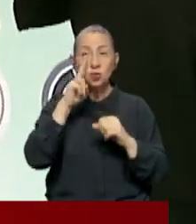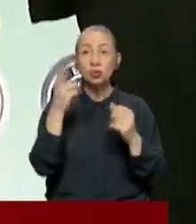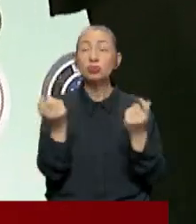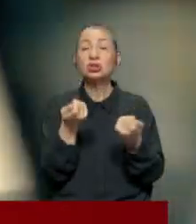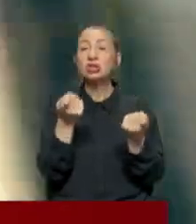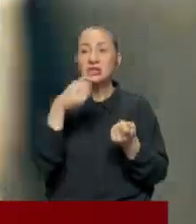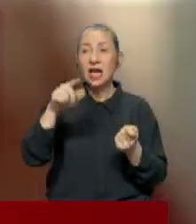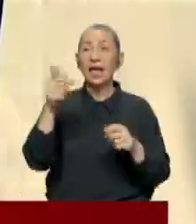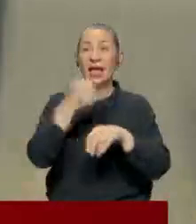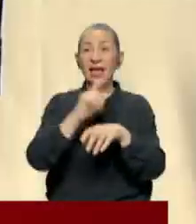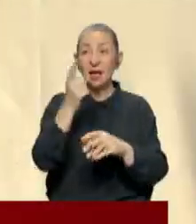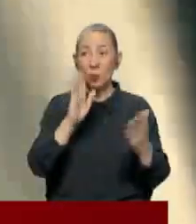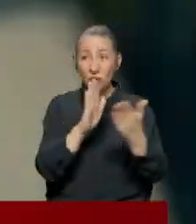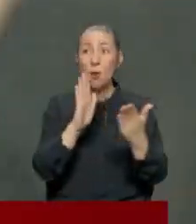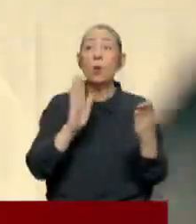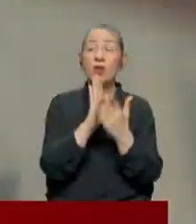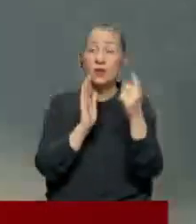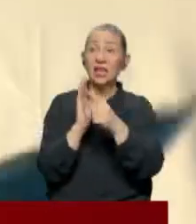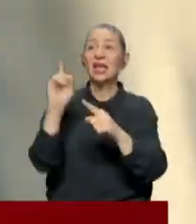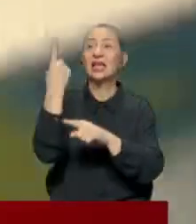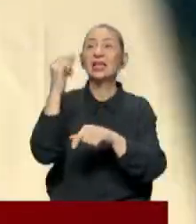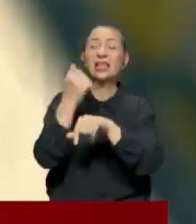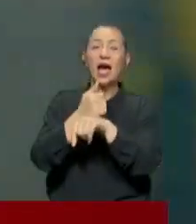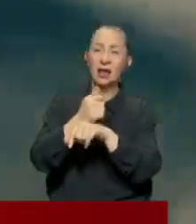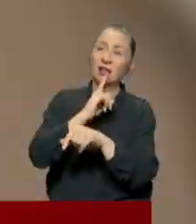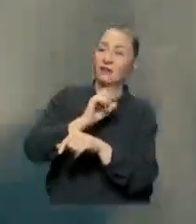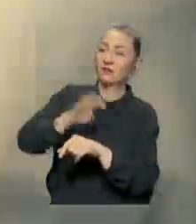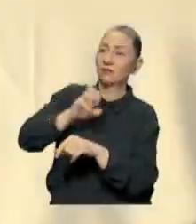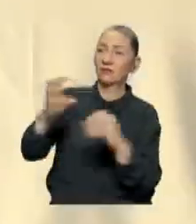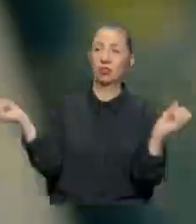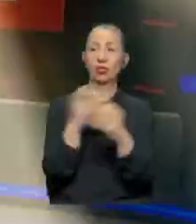mesaisinde iktidar muhalefeti, muhalefet iktidarı hedef aldı.